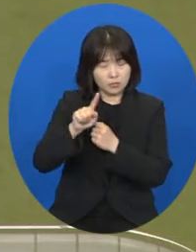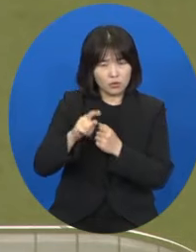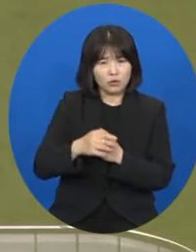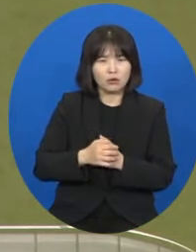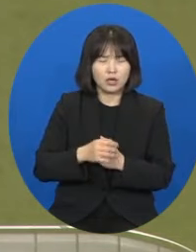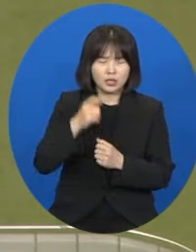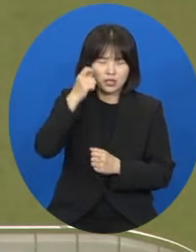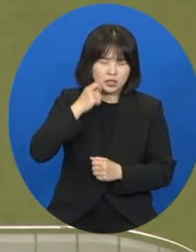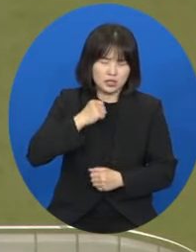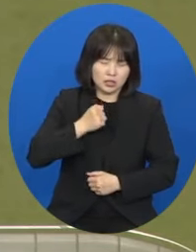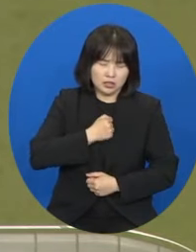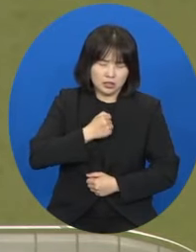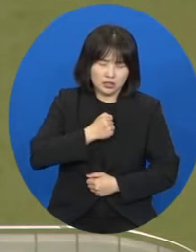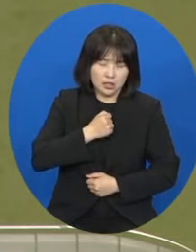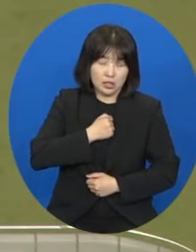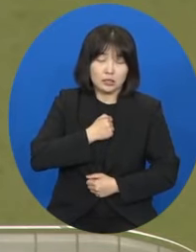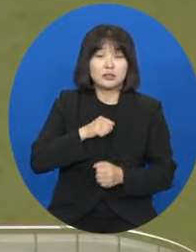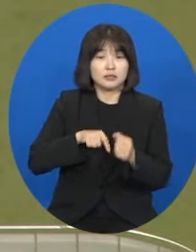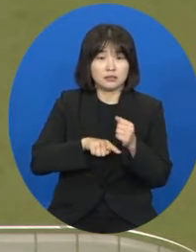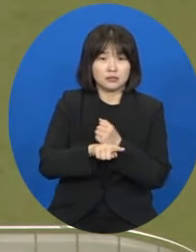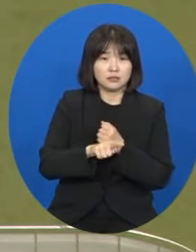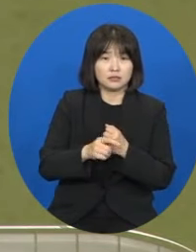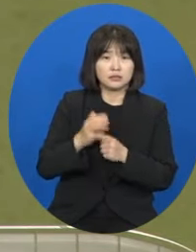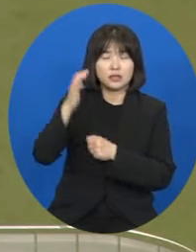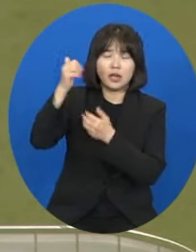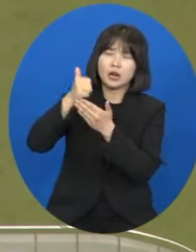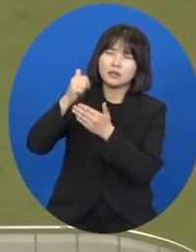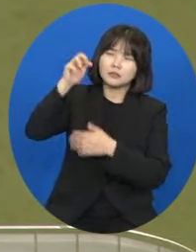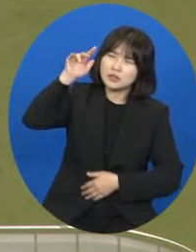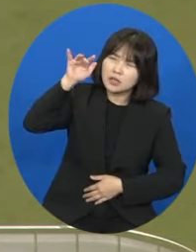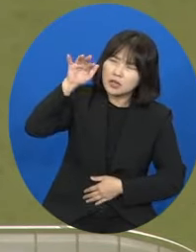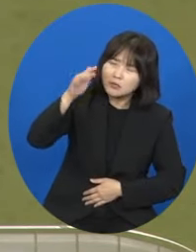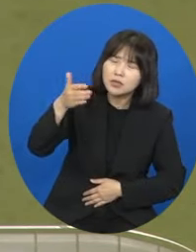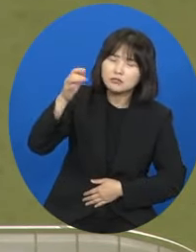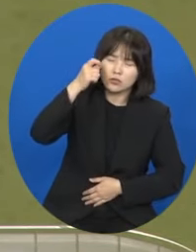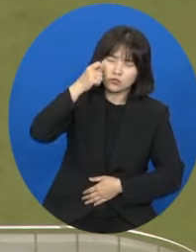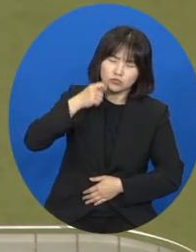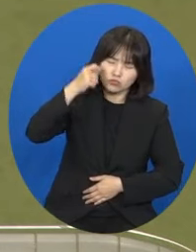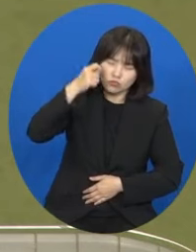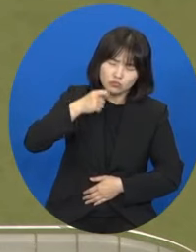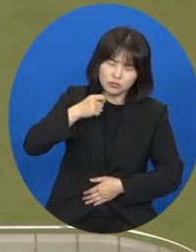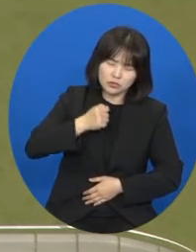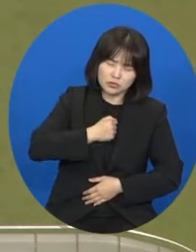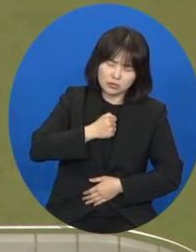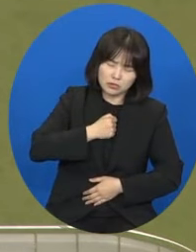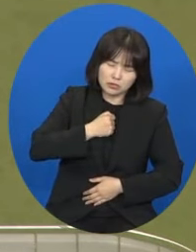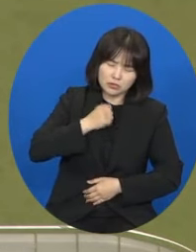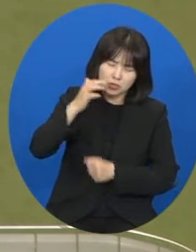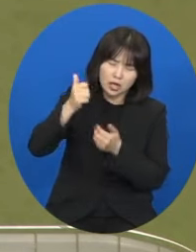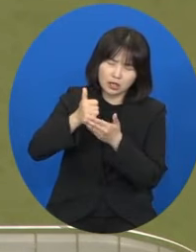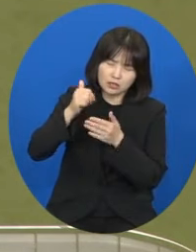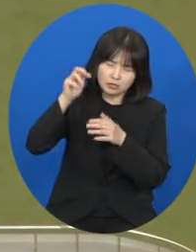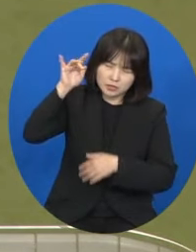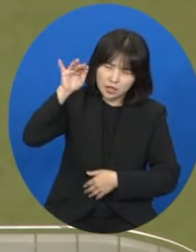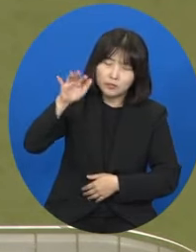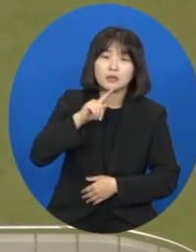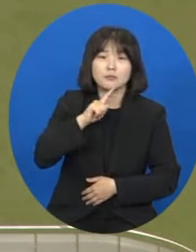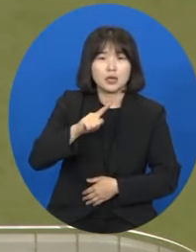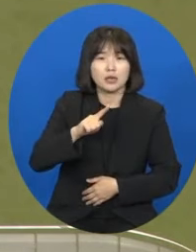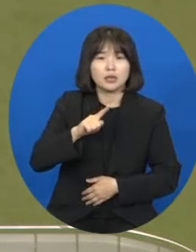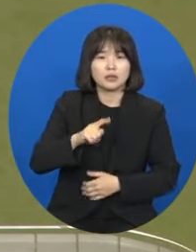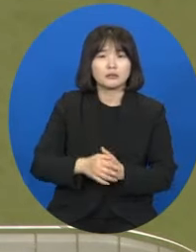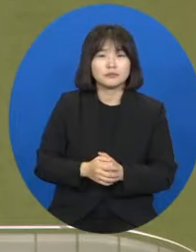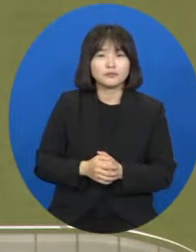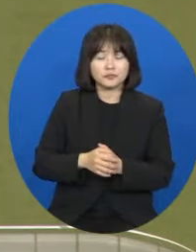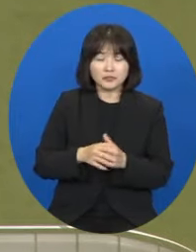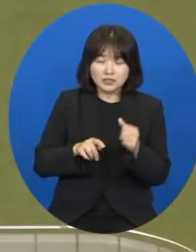애도하다입니다. 슬피 울다. 그러니까 이들이 하나님을 사모하되 울면서 그렇게 사모했다는 거예요. 그 얘기는 하나님을 사모하지만 정작